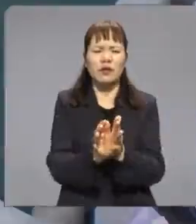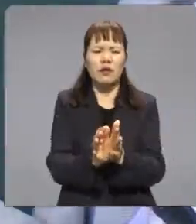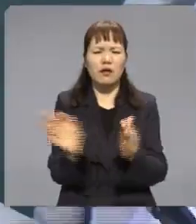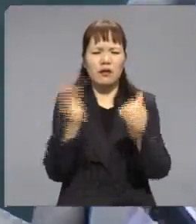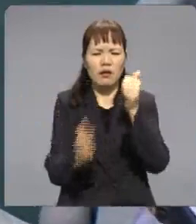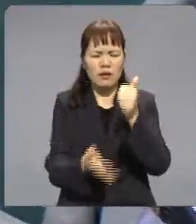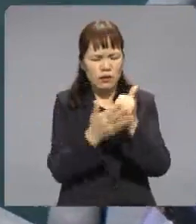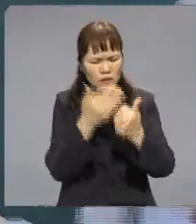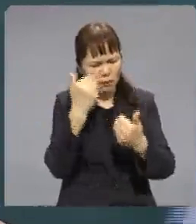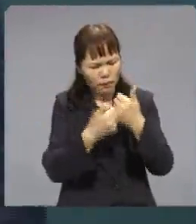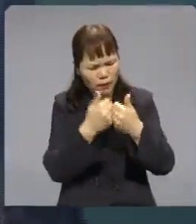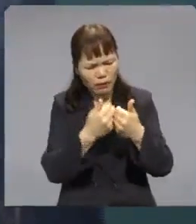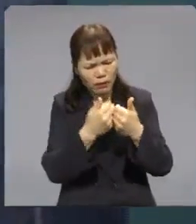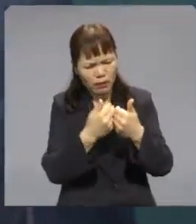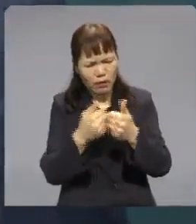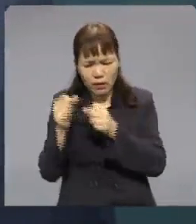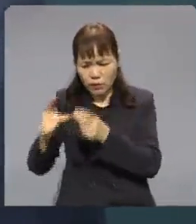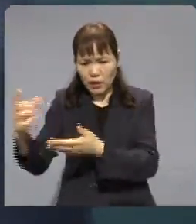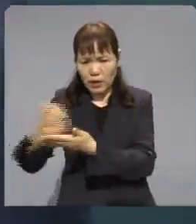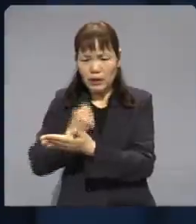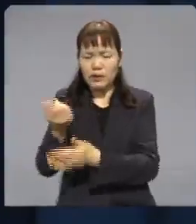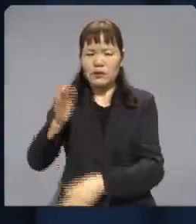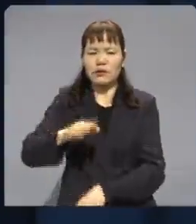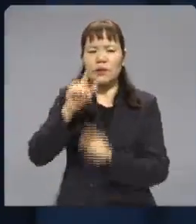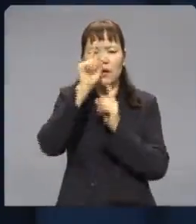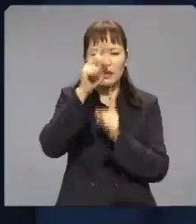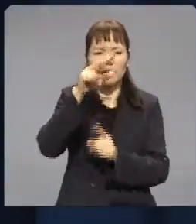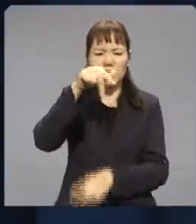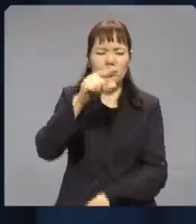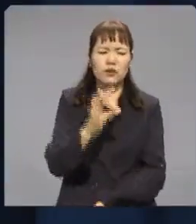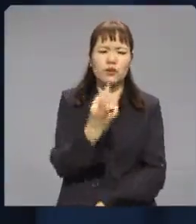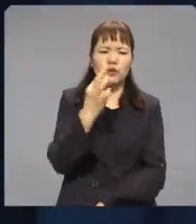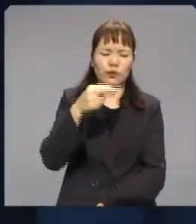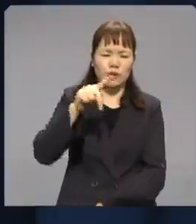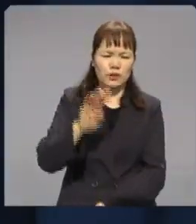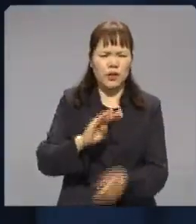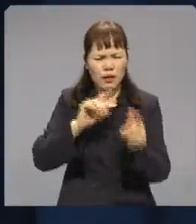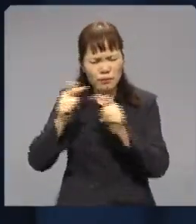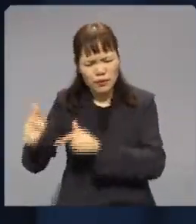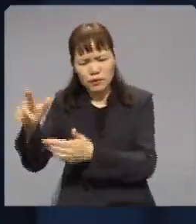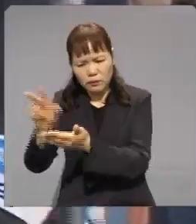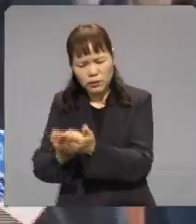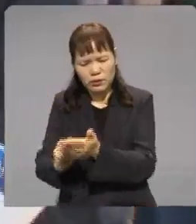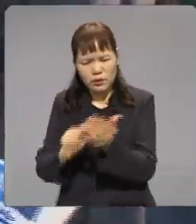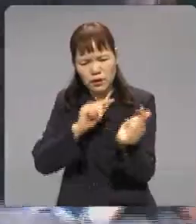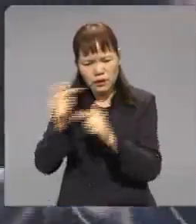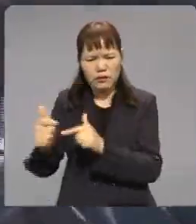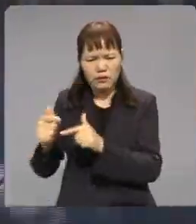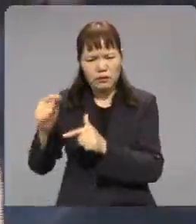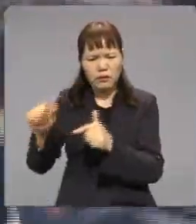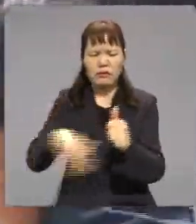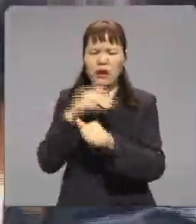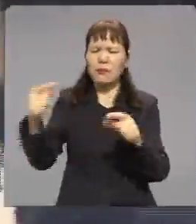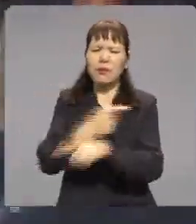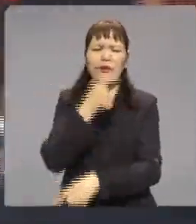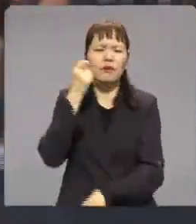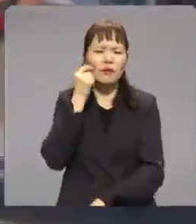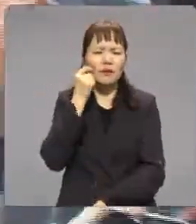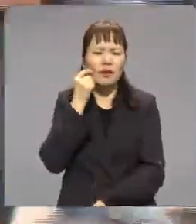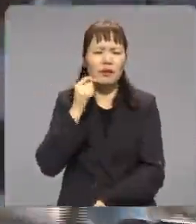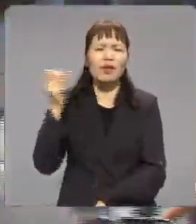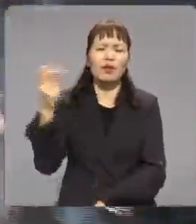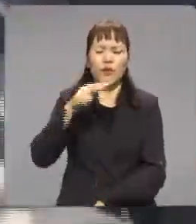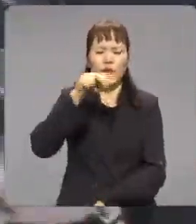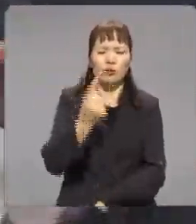불협화음으로 기회를 잡았지만 이종섭, 황상무 논란에 상승 흐름이 꺾였습니다. 여기에 전격 등장한